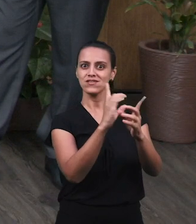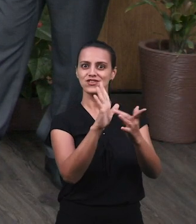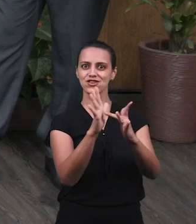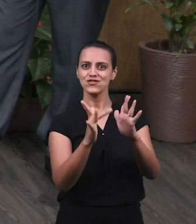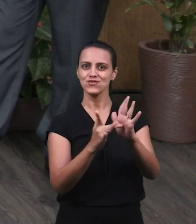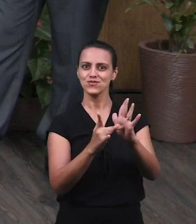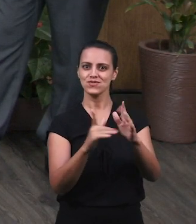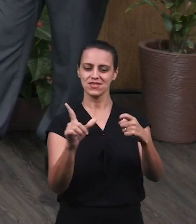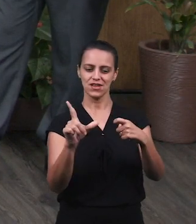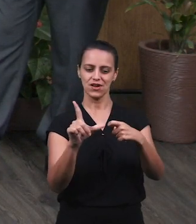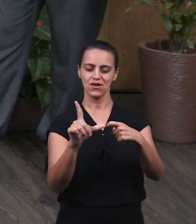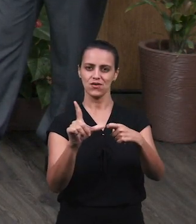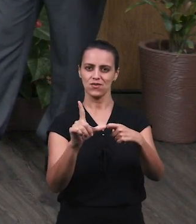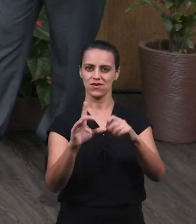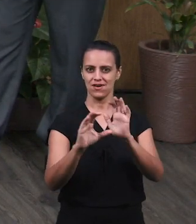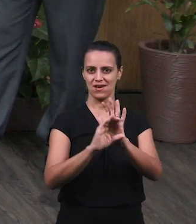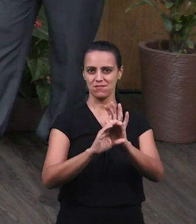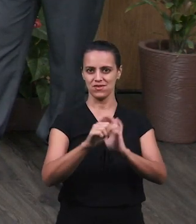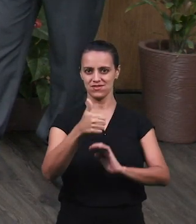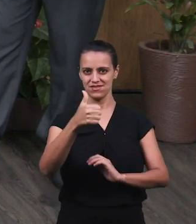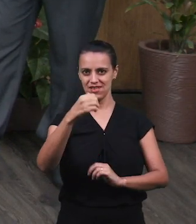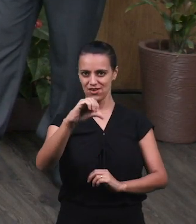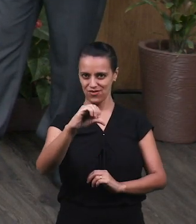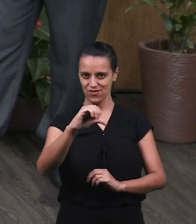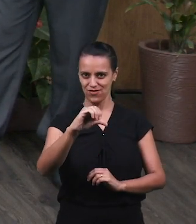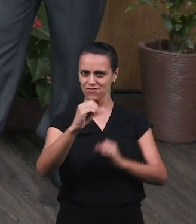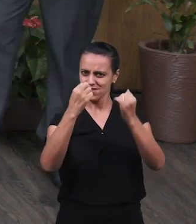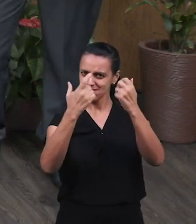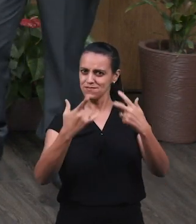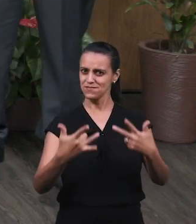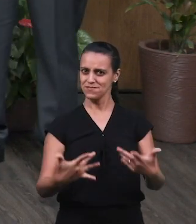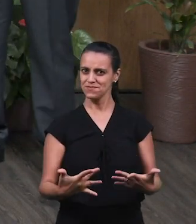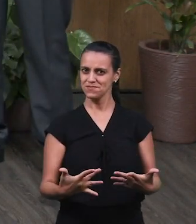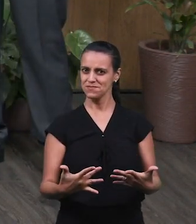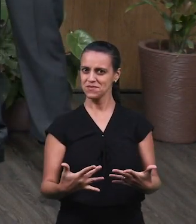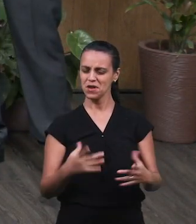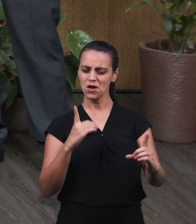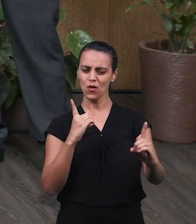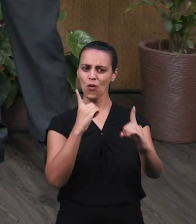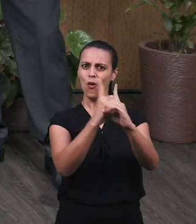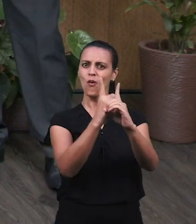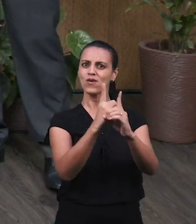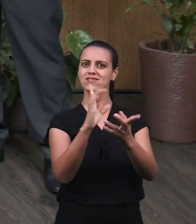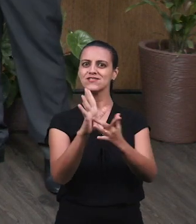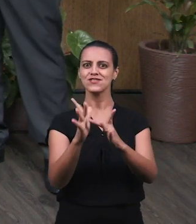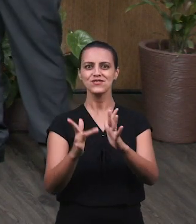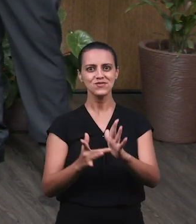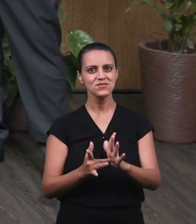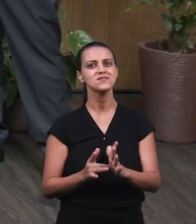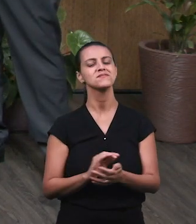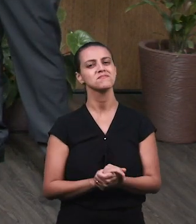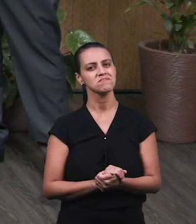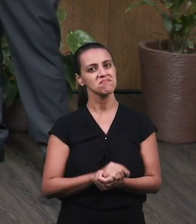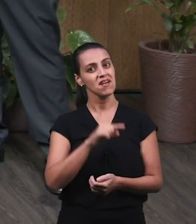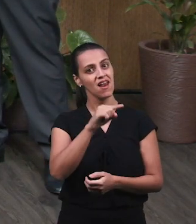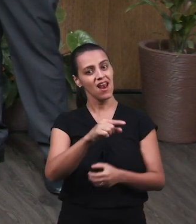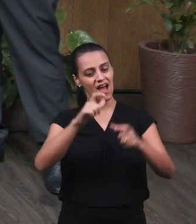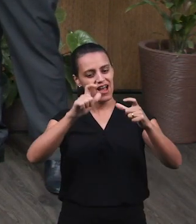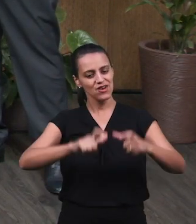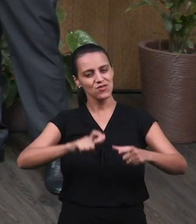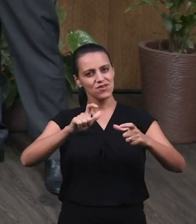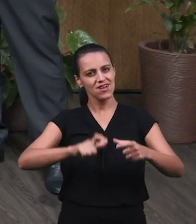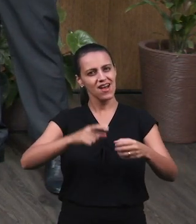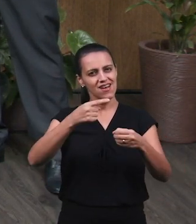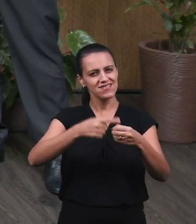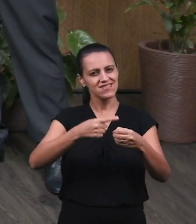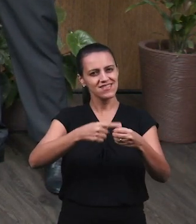glorieuse nous allons voir, et qui s'est donnée dans la ville de Jéricho. Nous allons faire un